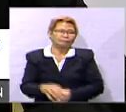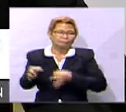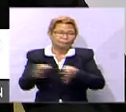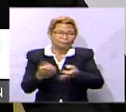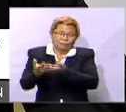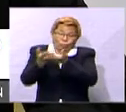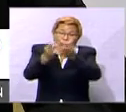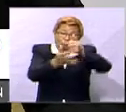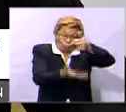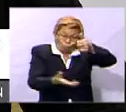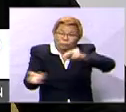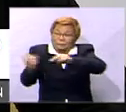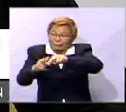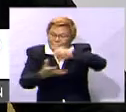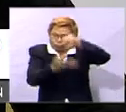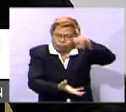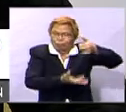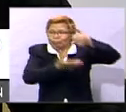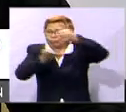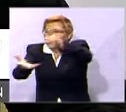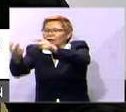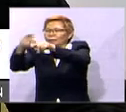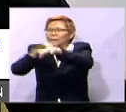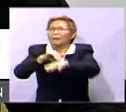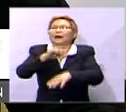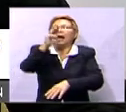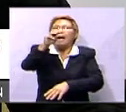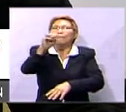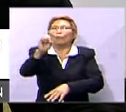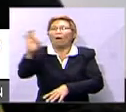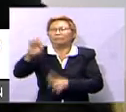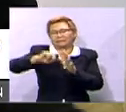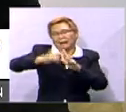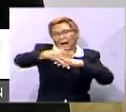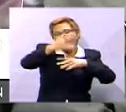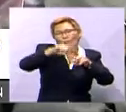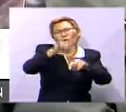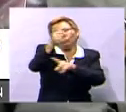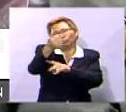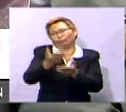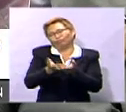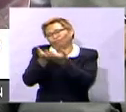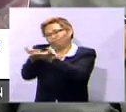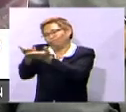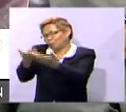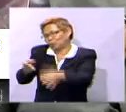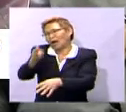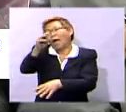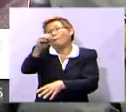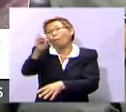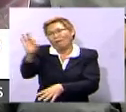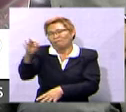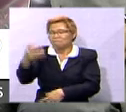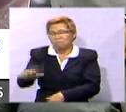Jelasnya, cadangan peruntukan tambahan telah dikemukakan MITI kepada Kementerian Kewangan Malaysia sejak awal Oktober lalu.